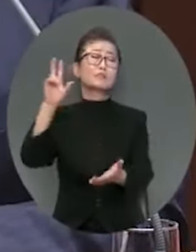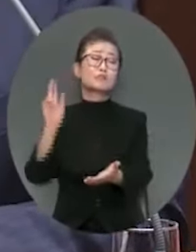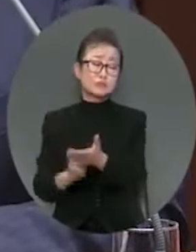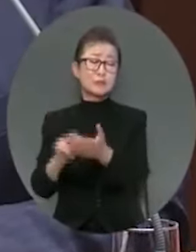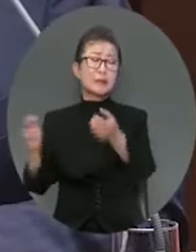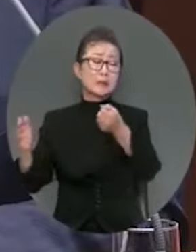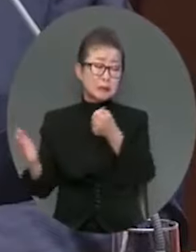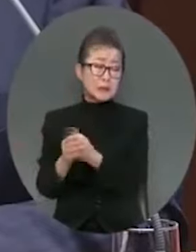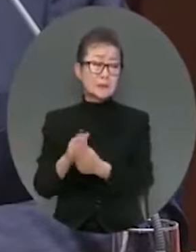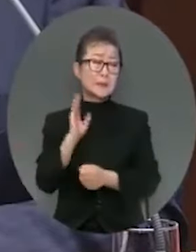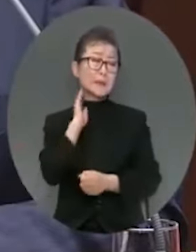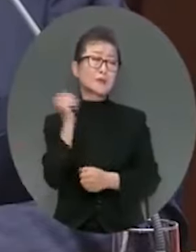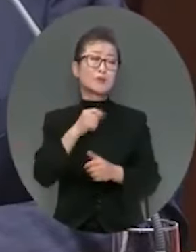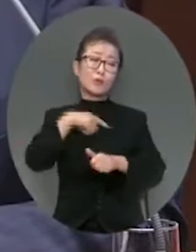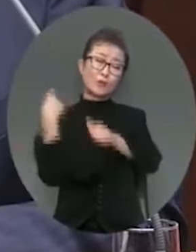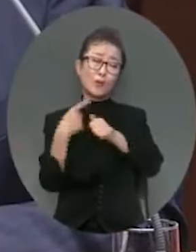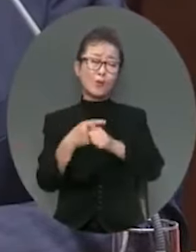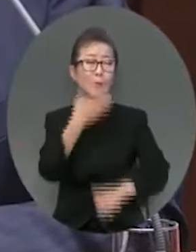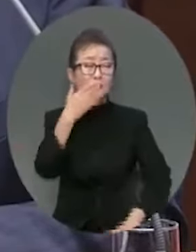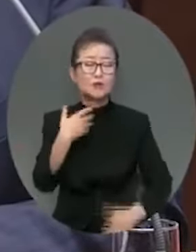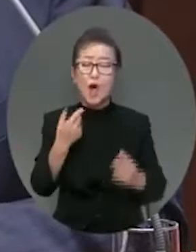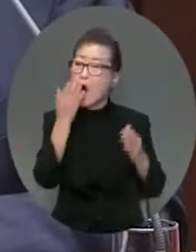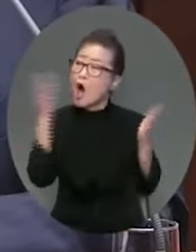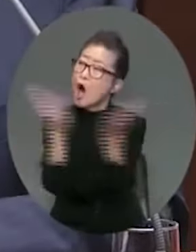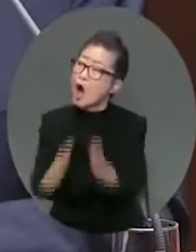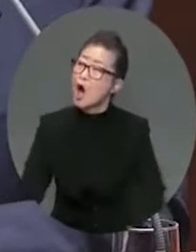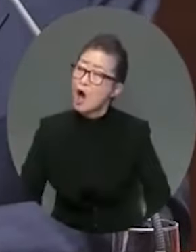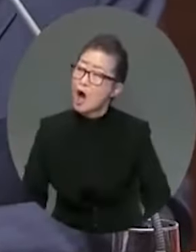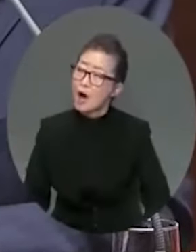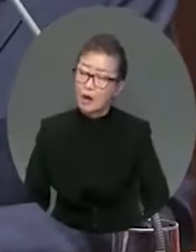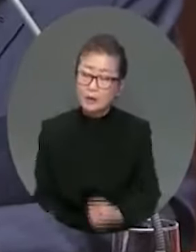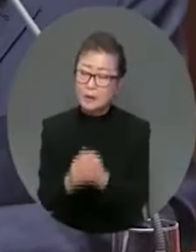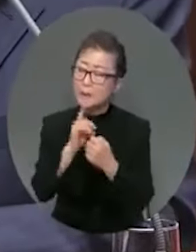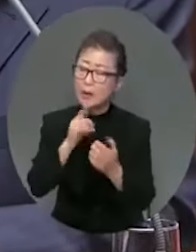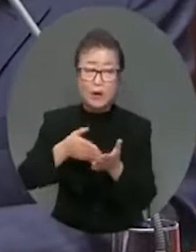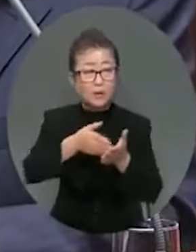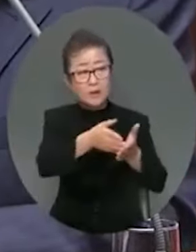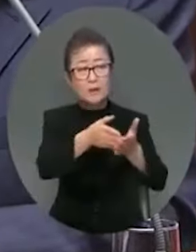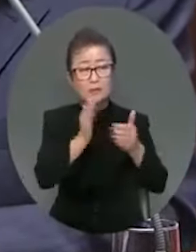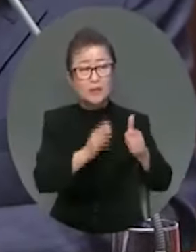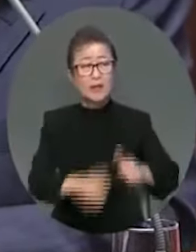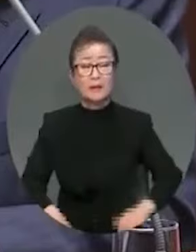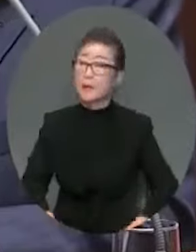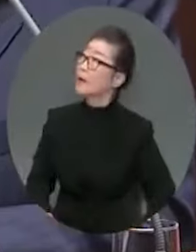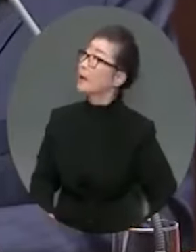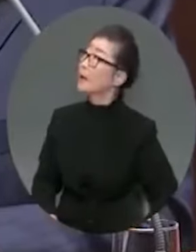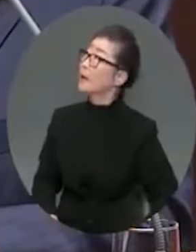욕먹는다 이것을 건의하시라 이 말이에요. 건의하겠습니다. 예, 잘 왔어요.